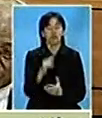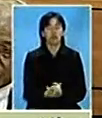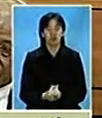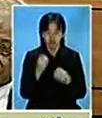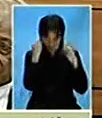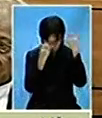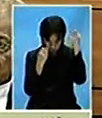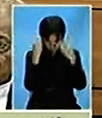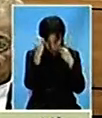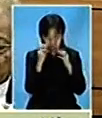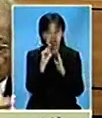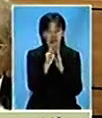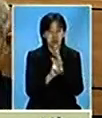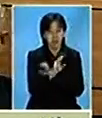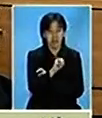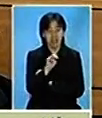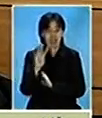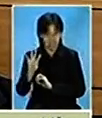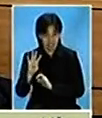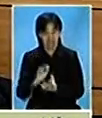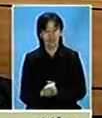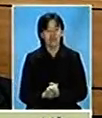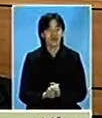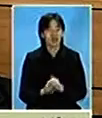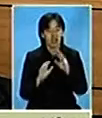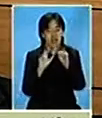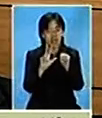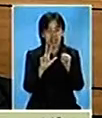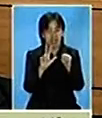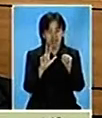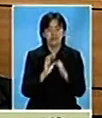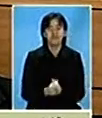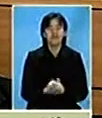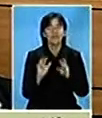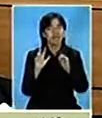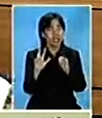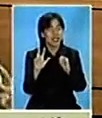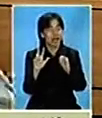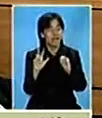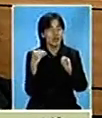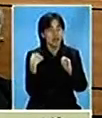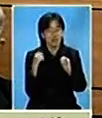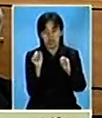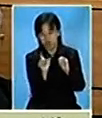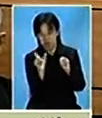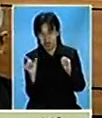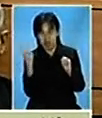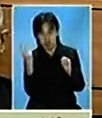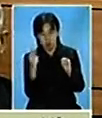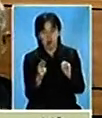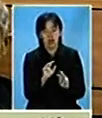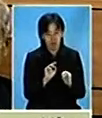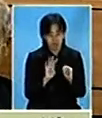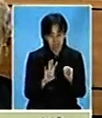นอีกพอมาตรา4นะครับเริ่มต้นจากมาตรา3พยายามบอกแยกให้เห็นว่ามี2เรื่องพอมาตรา4ดันมากรุ๊ปปิ้งรวม